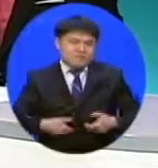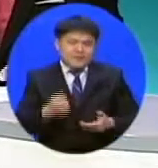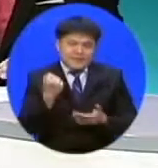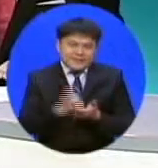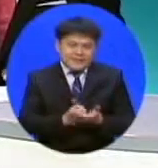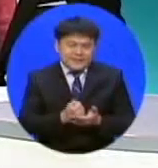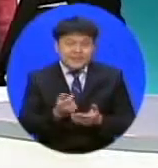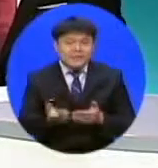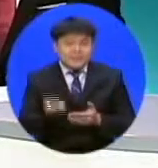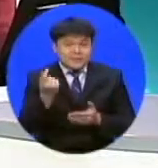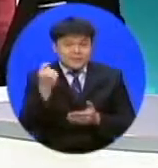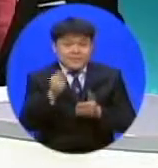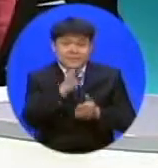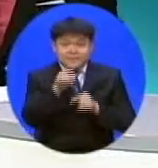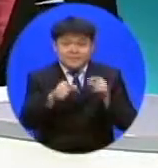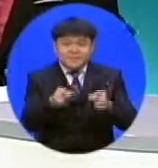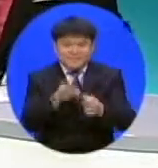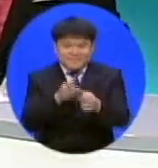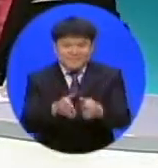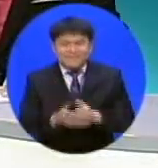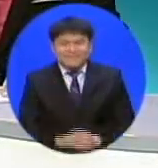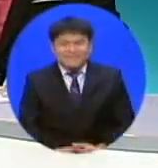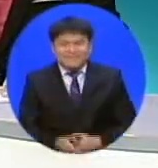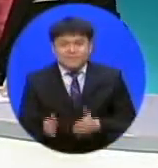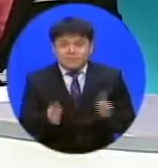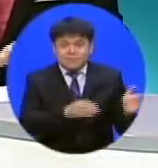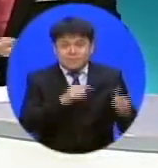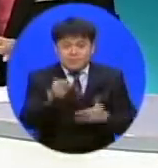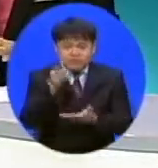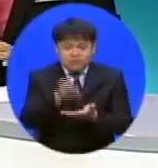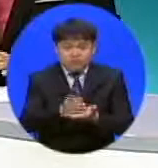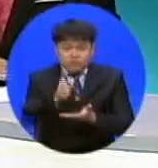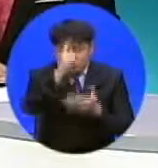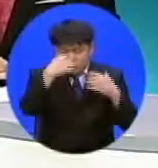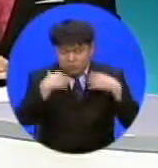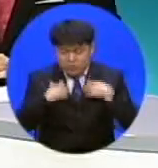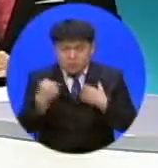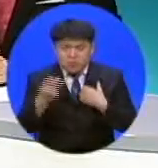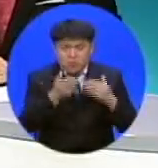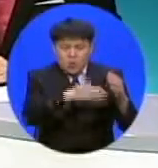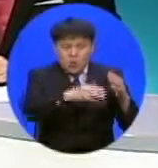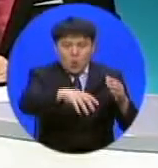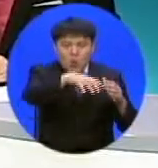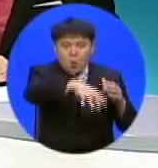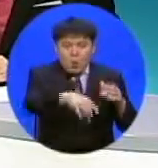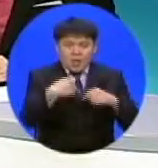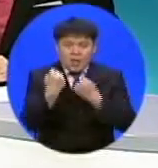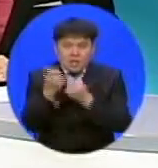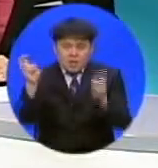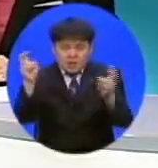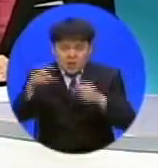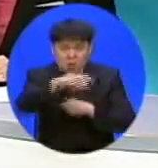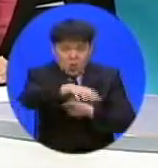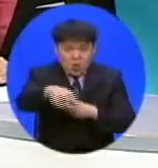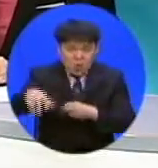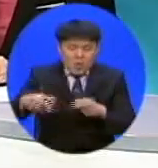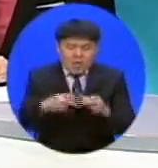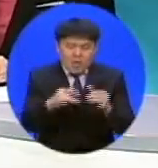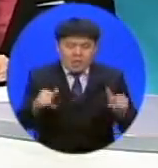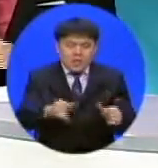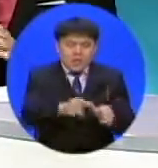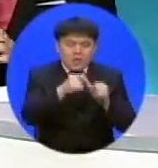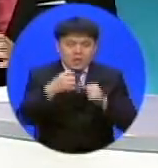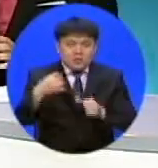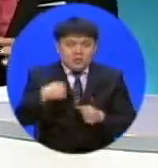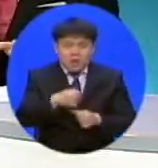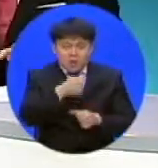되는데 빨리 시행이 됐으면 좋겠네요. 네. 네, 다음 소식은 이 정부와 공공기관이나 민간 기업들이 장애인 의무